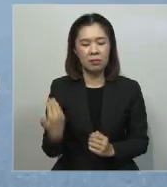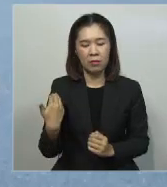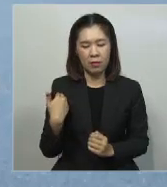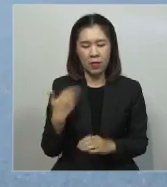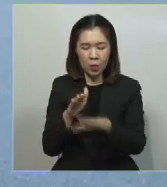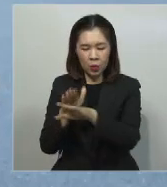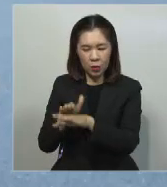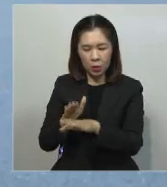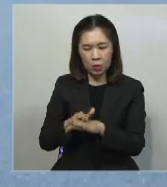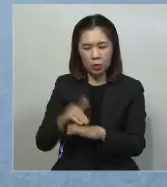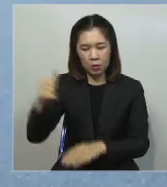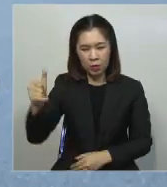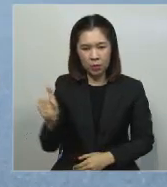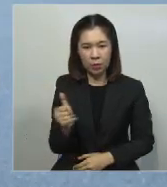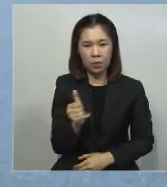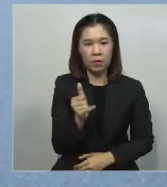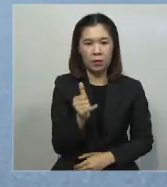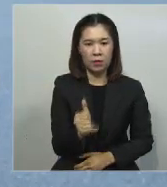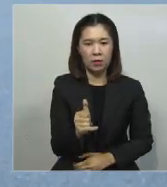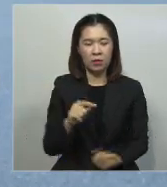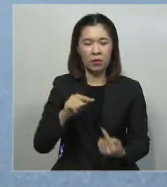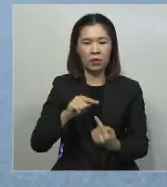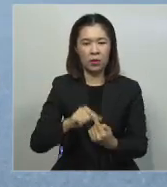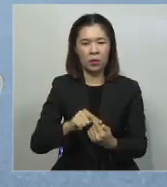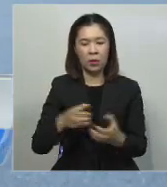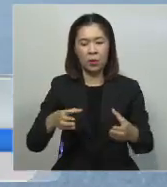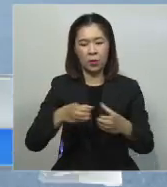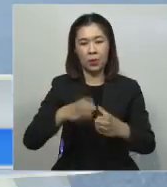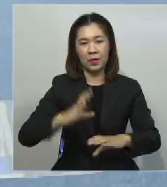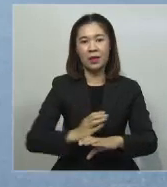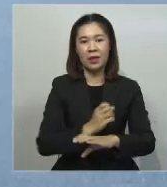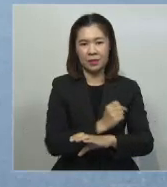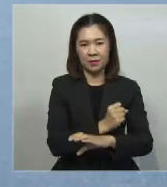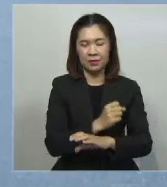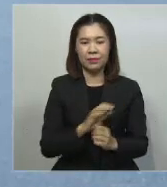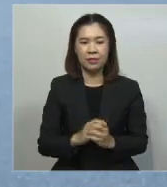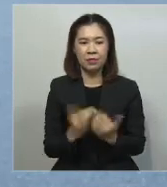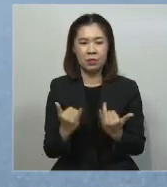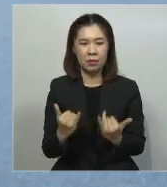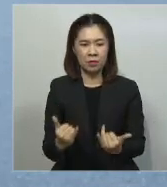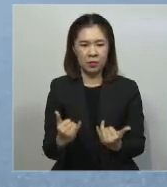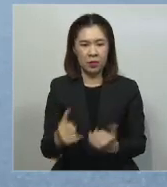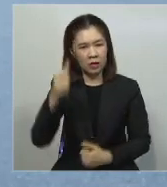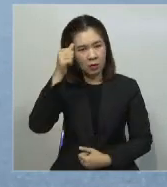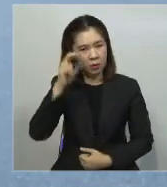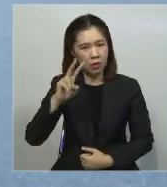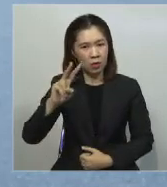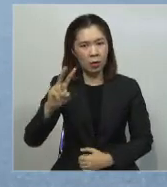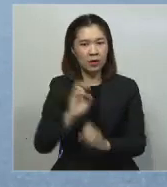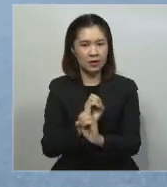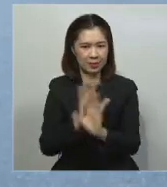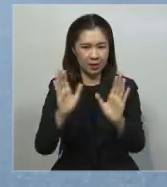ใครมาเป็นนายกรัฐมนตรีในนามของพรรคพลังประชารัฐค่ะซึ่งจะมีความชัดเจนใน 1-2 วันนี้นะคะ